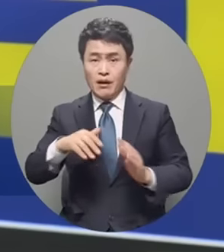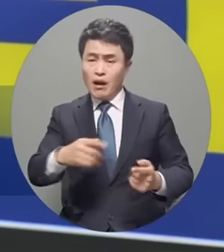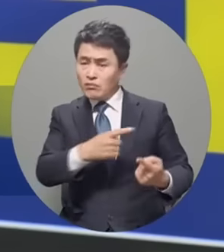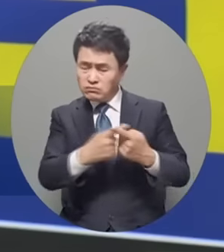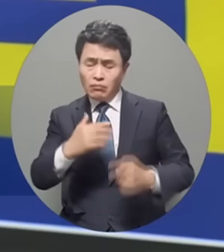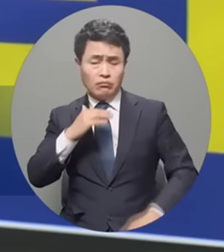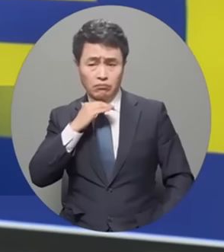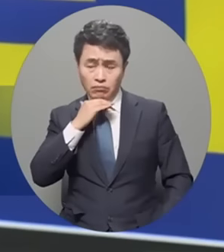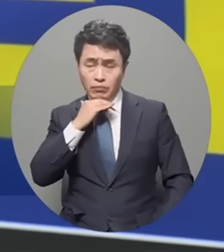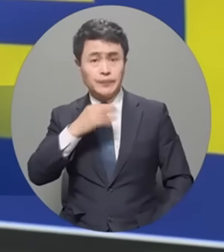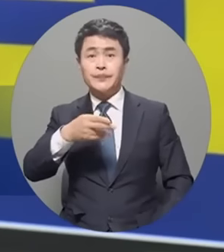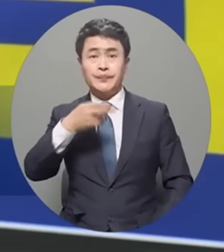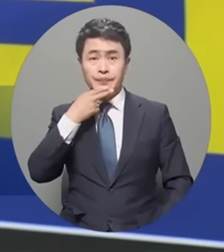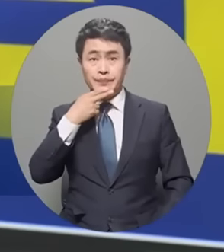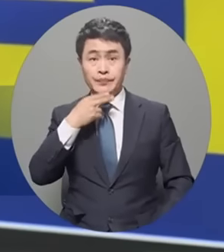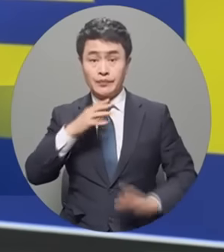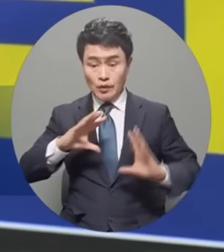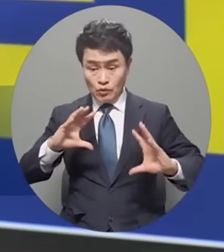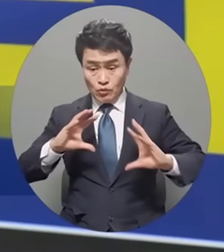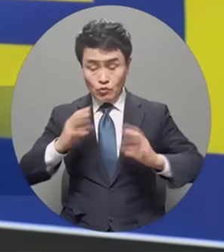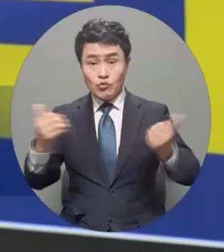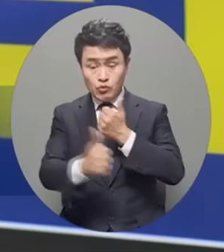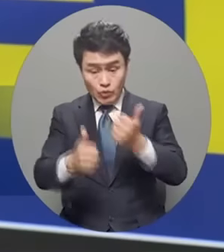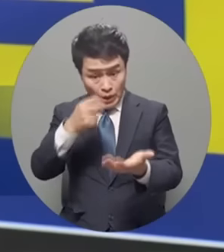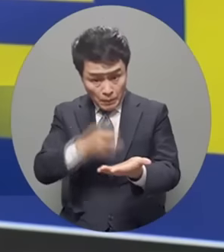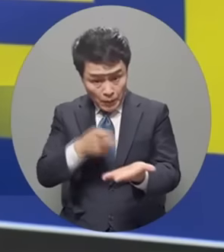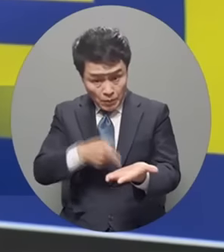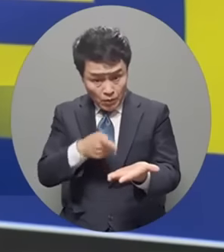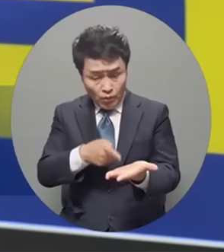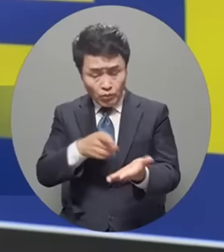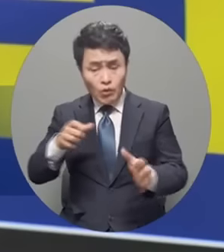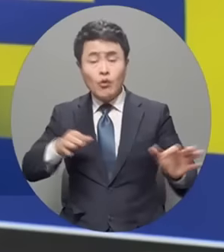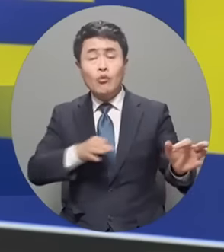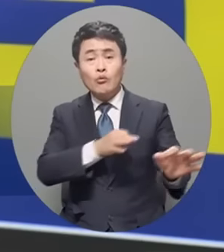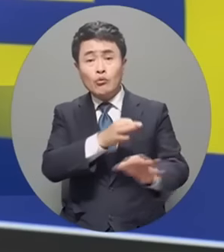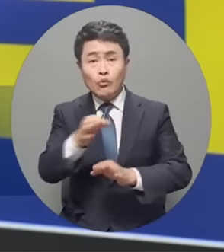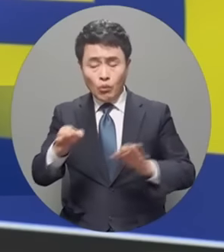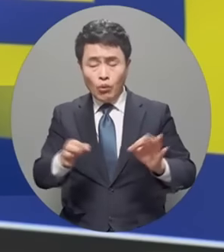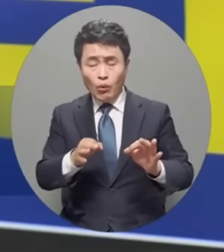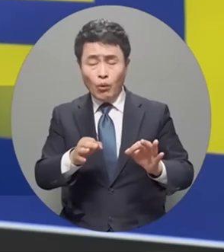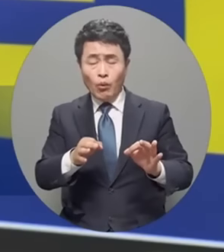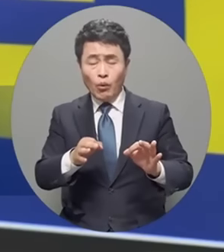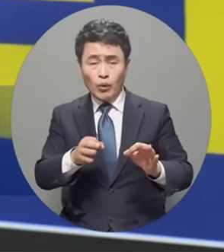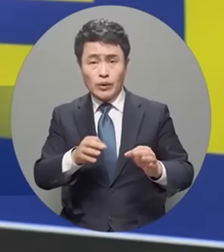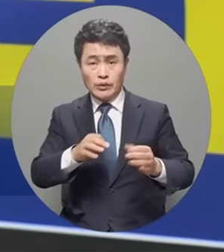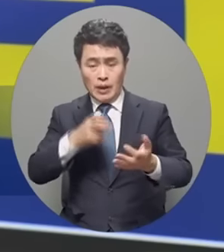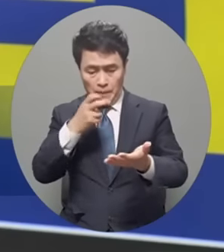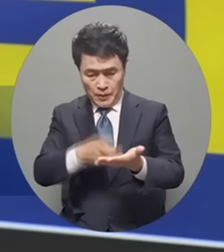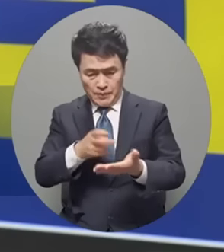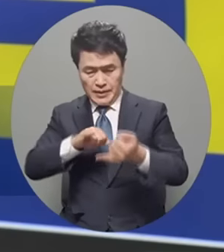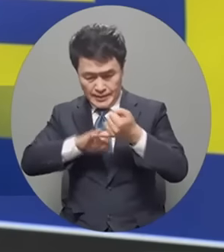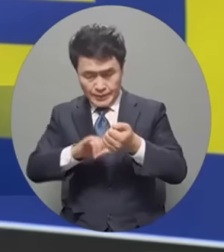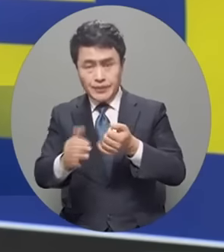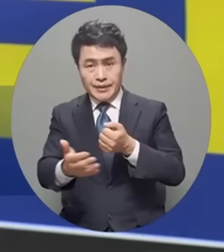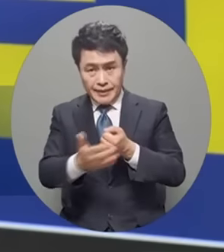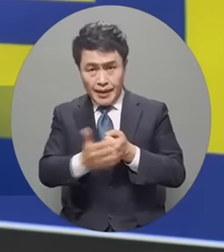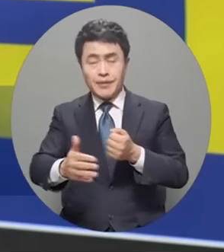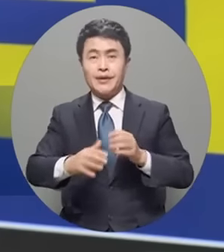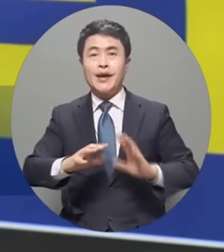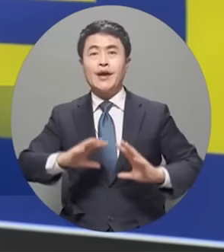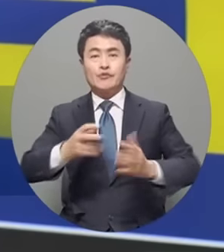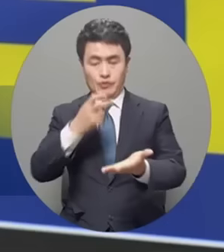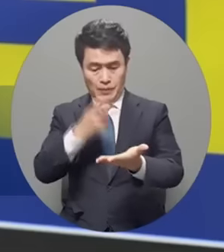기다릴 수만은 없고요. 국회법이 우리 사회의 국회를 운영해가는 최소한의 약속이다 이렇게 이야기를 했기 때문에